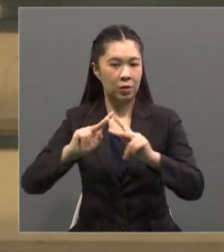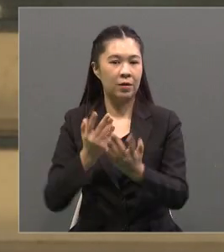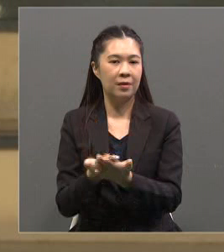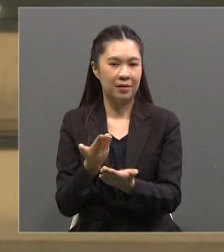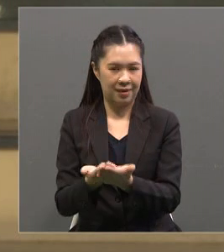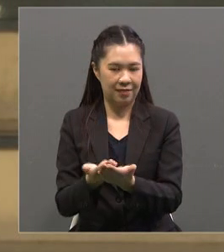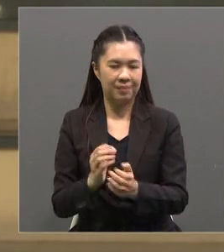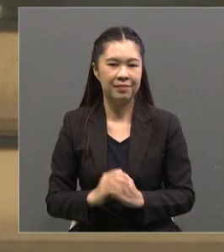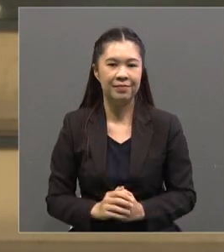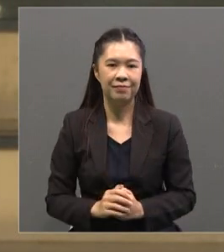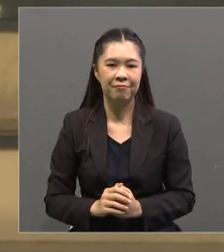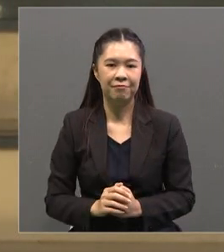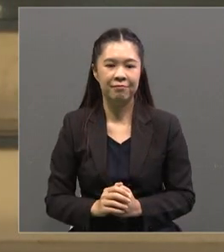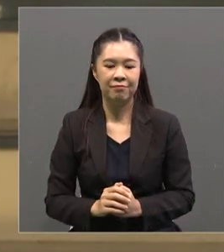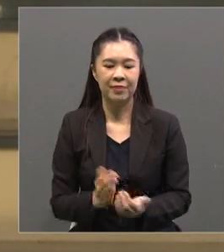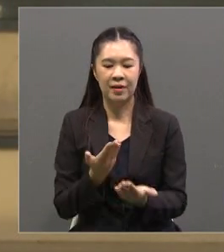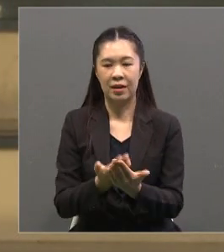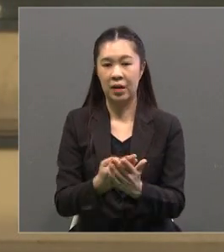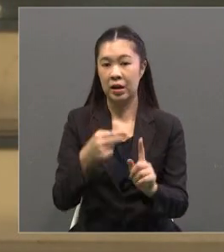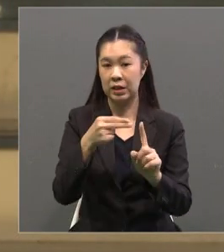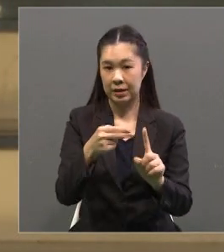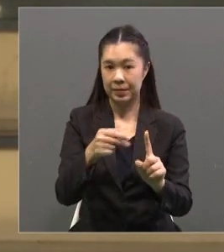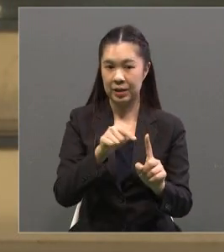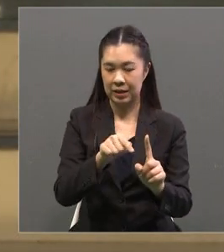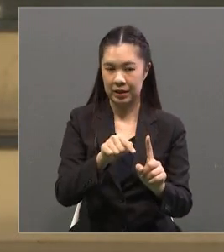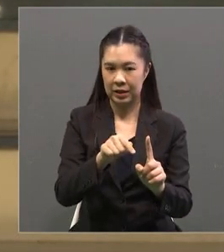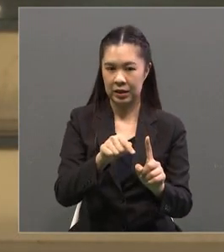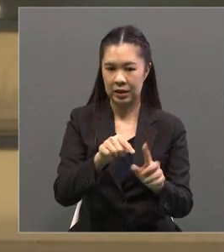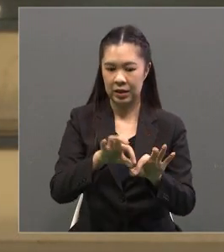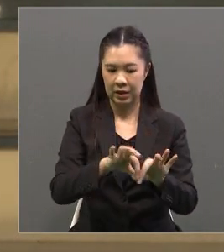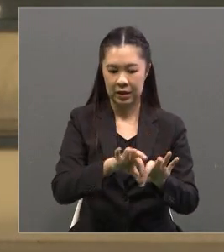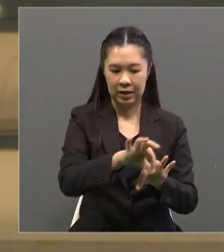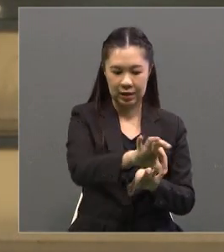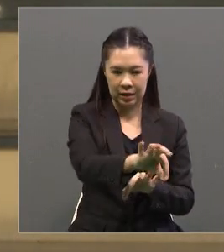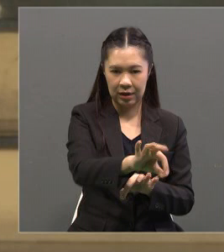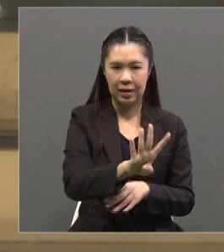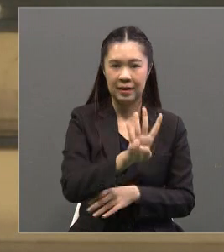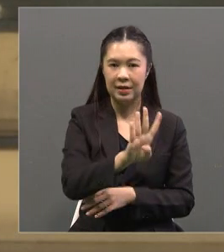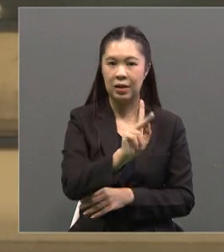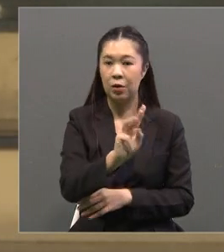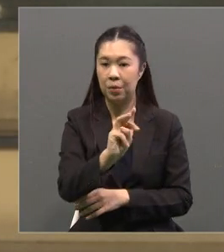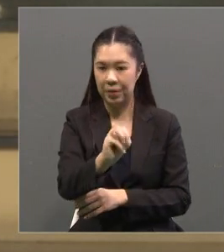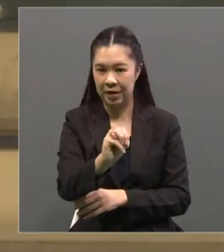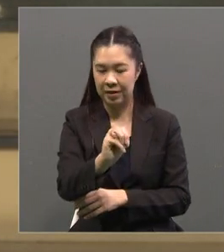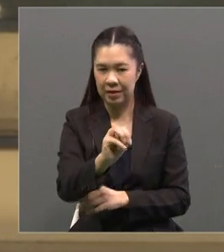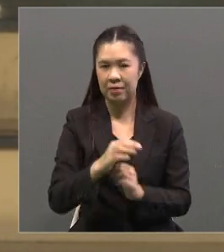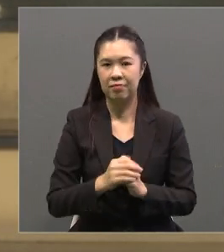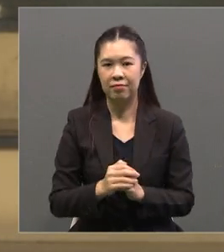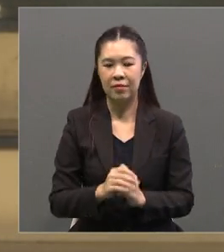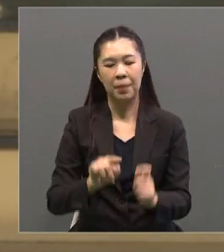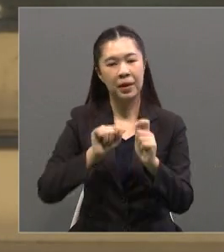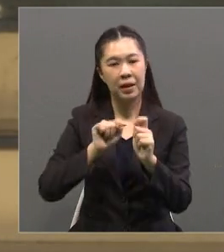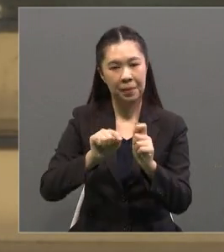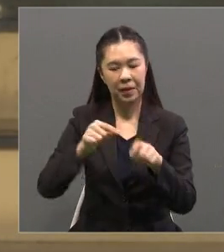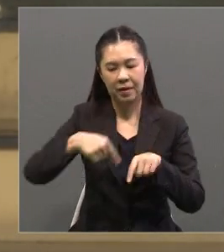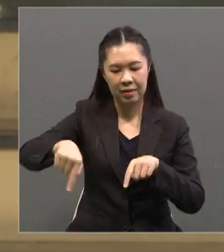คะที่บอกว่าจะมีการปรับใช้เงินดิจิตอลวอลเล็ต 10,000 บาทจากรัศมี4กิโลเมตรเป็นในพื้นที่ของอำเภอ